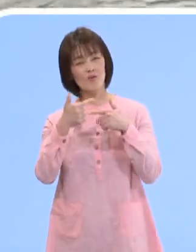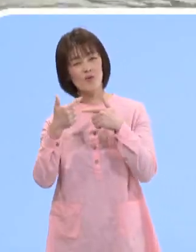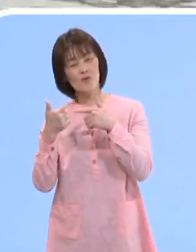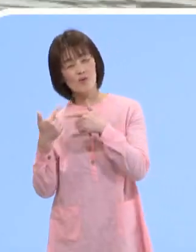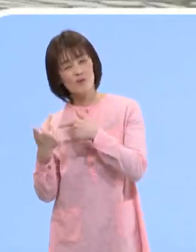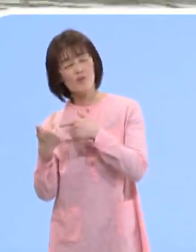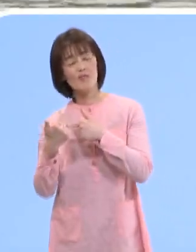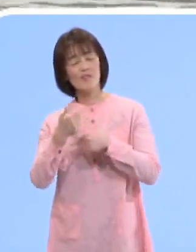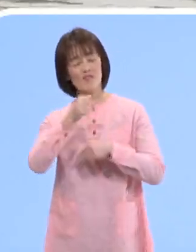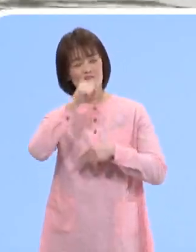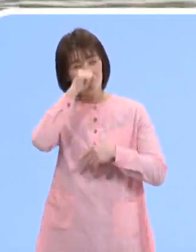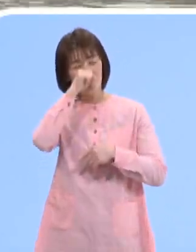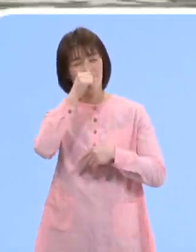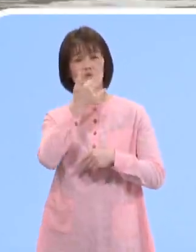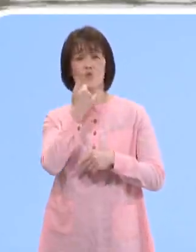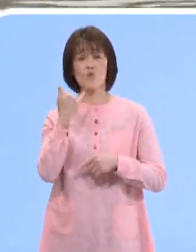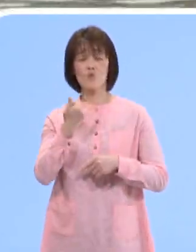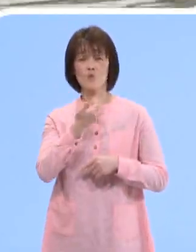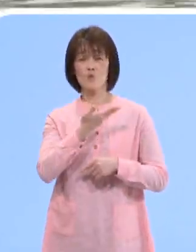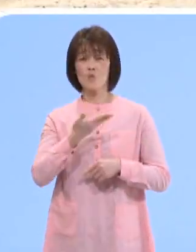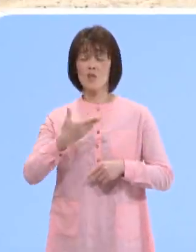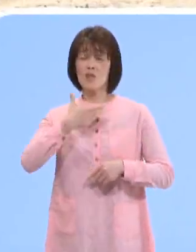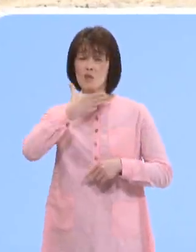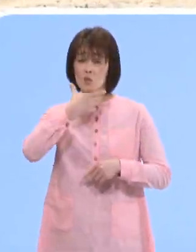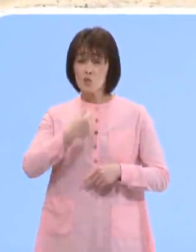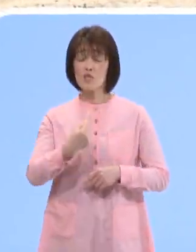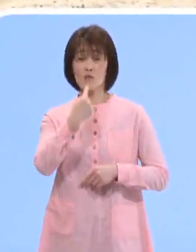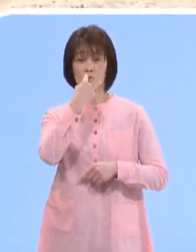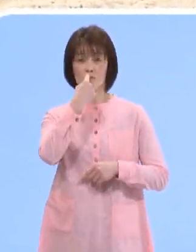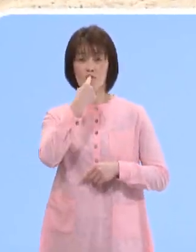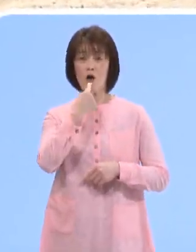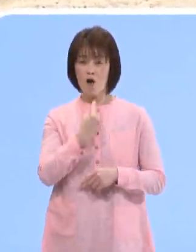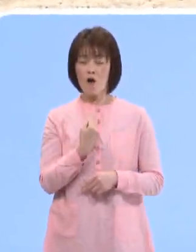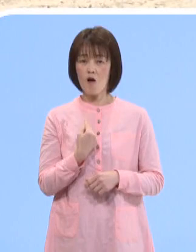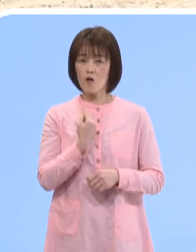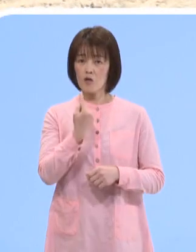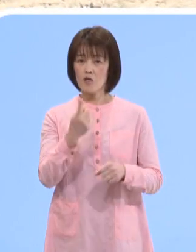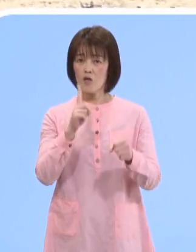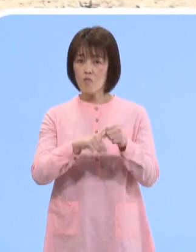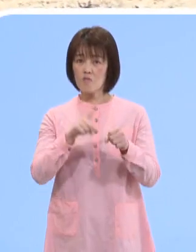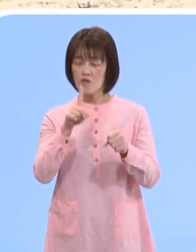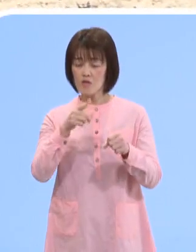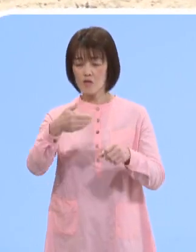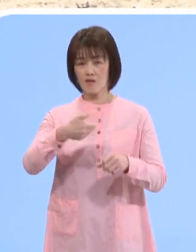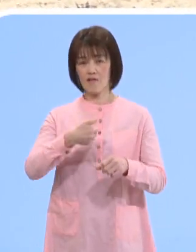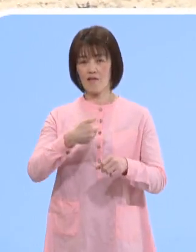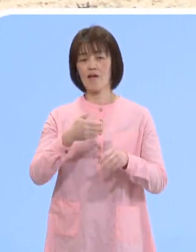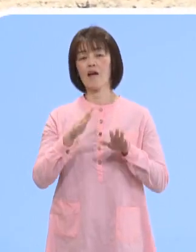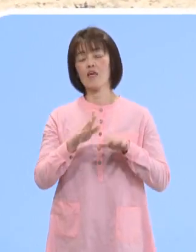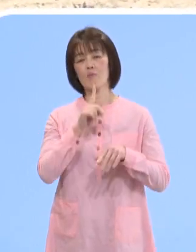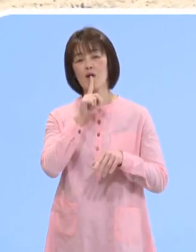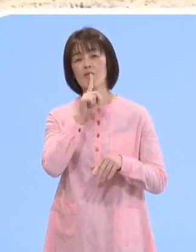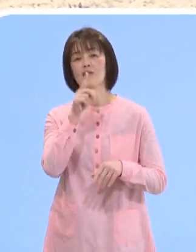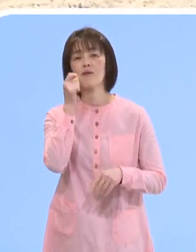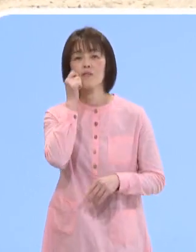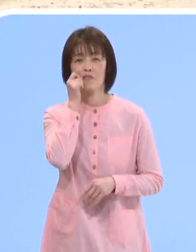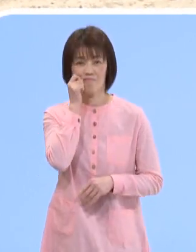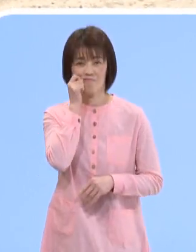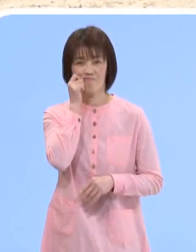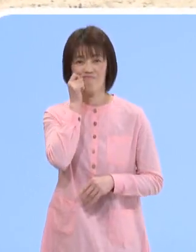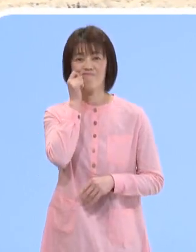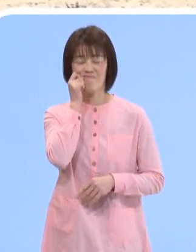ね。海好きなんですよ、本当に。何しに来たかいうことでしょう。それは言いません